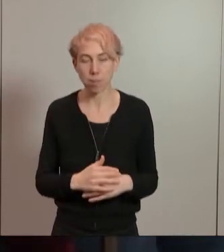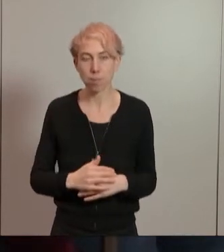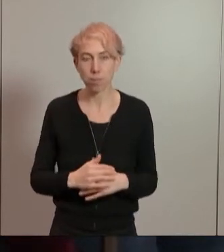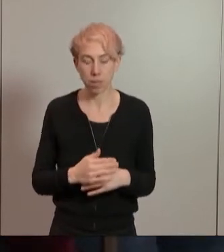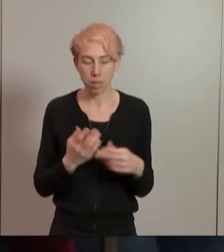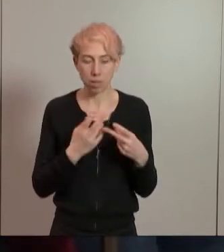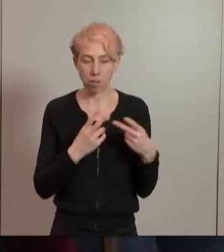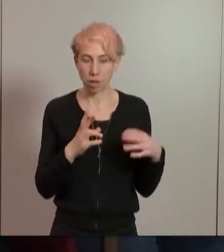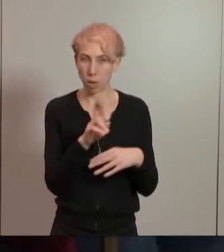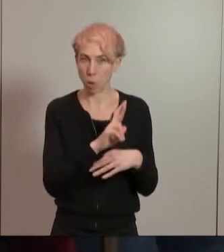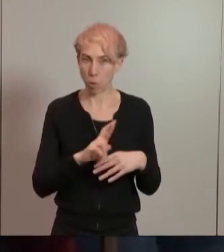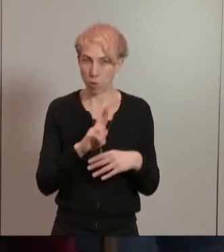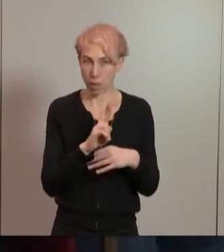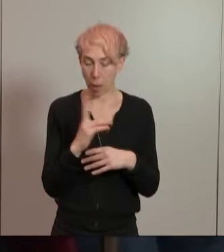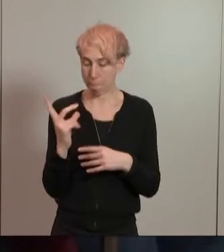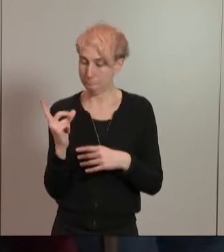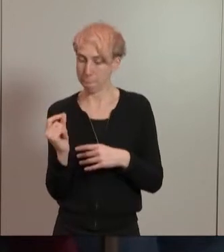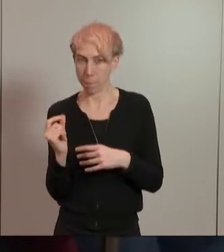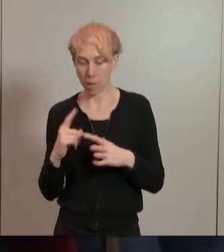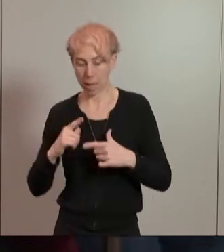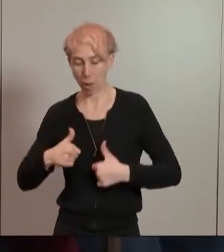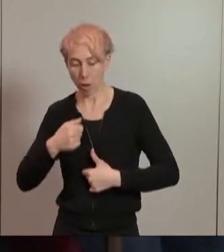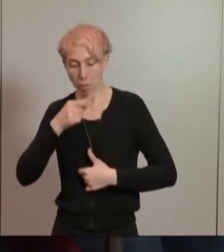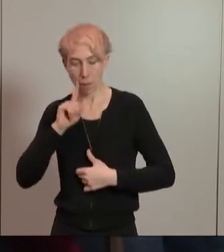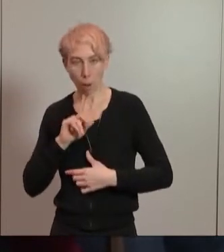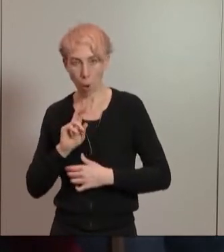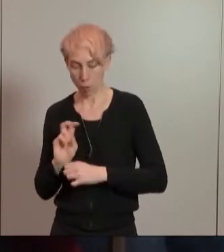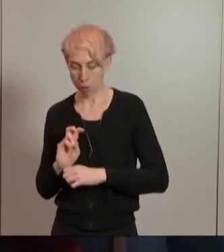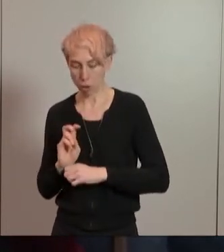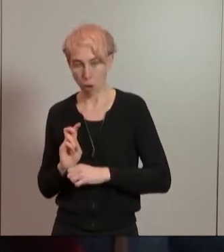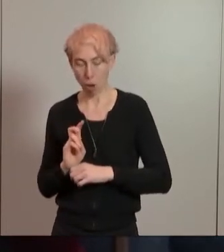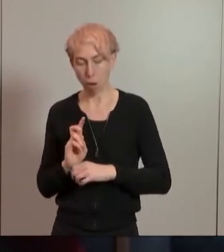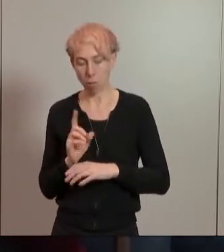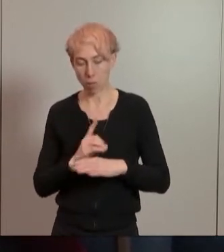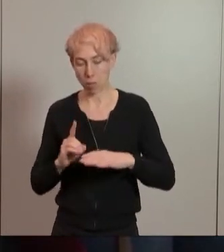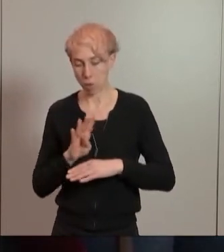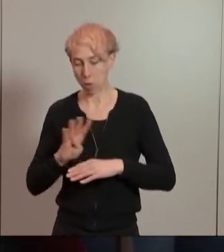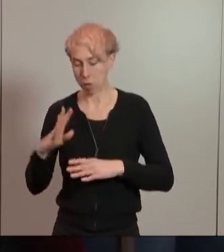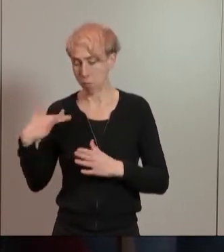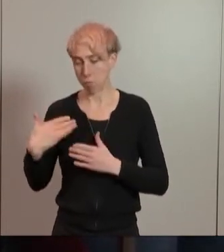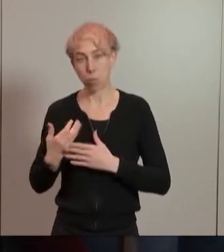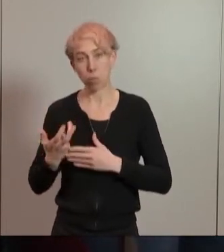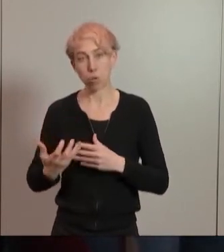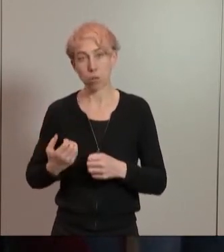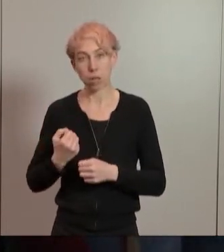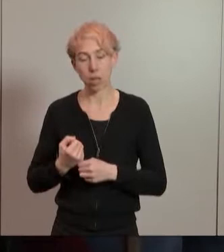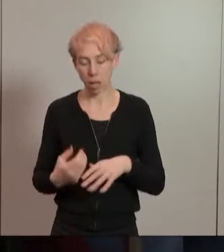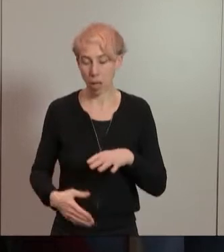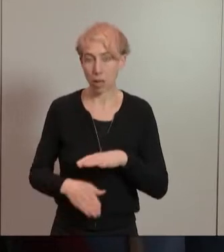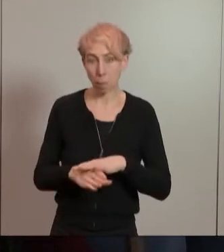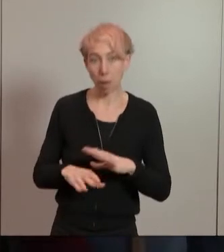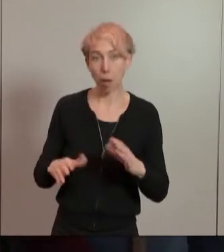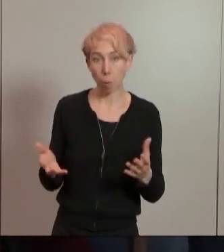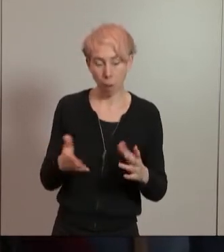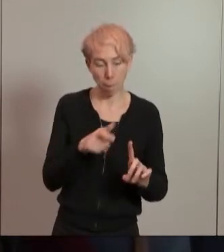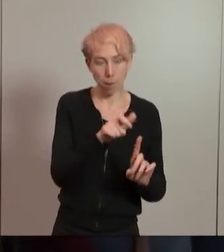La ville de Rezé a développé un partenariat avec l'École des parents et des éducateurs de Loire-Atlantique depuis plusieurs années, dans un premier temps par les interventions